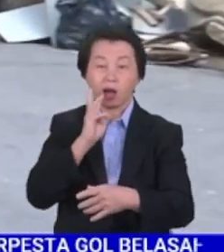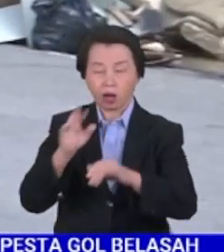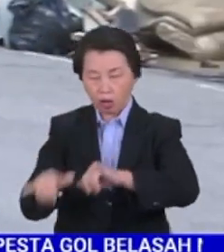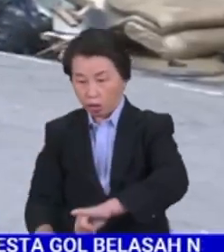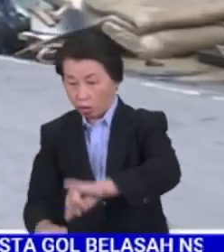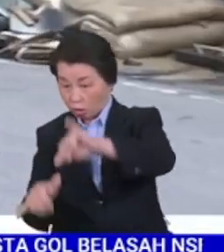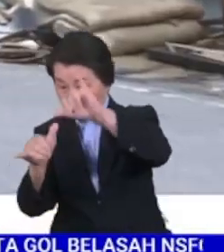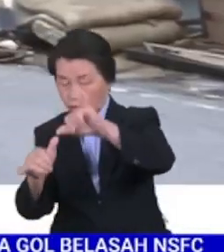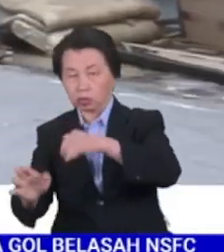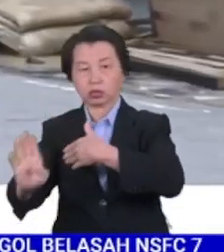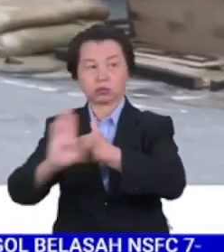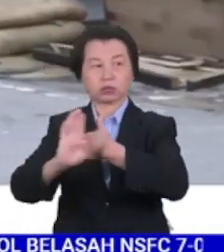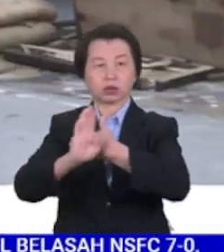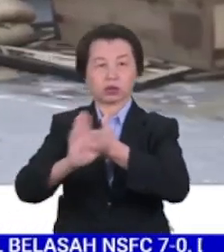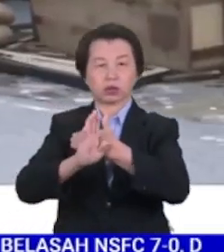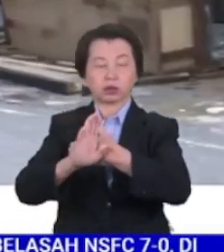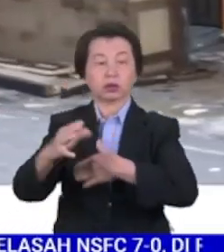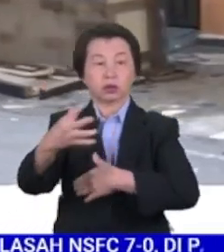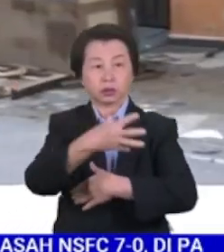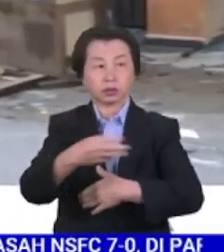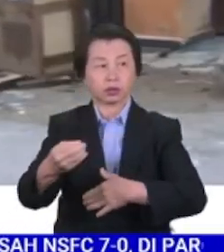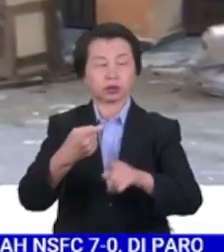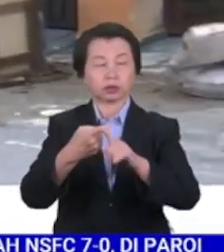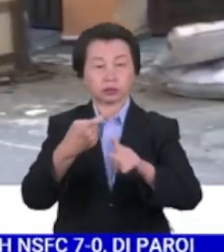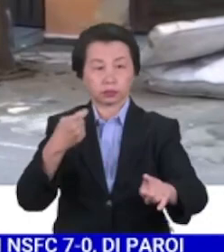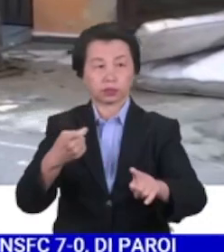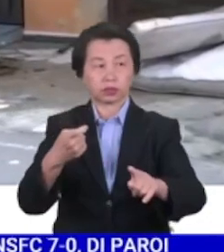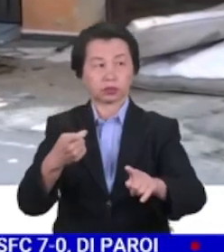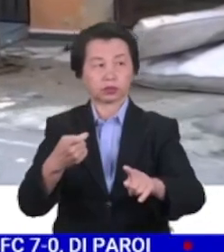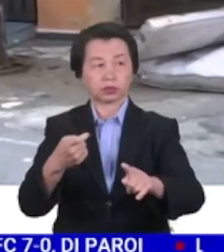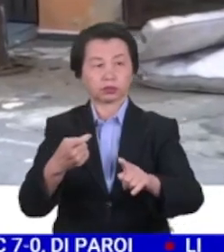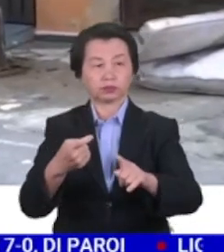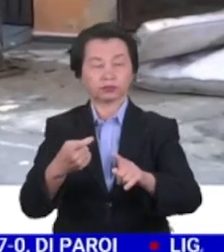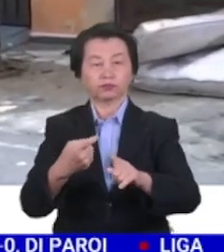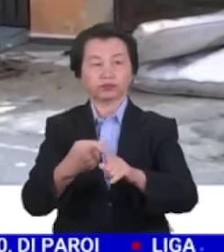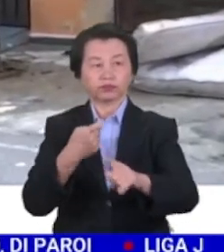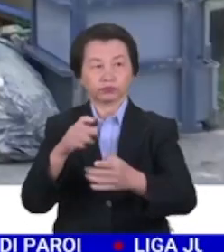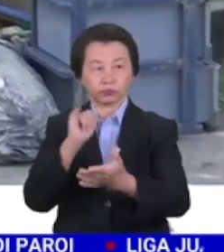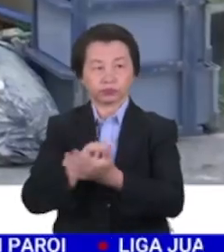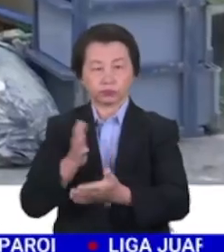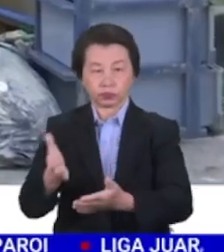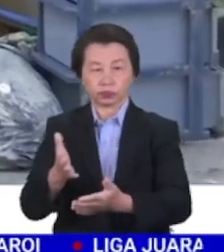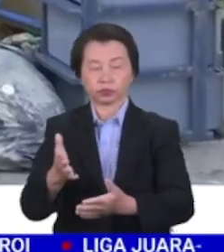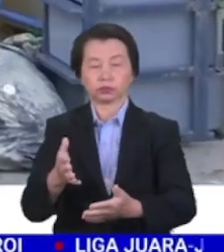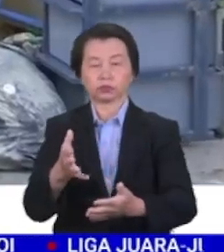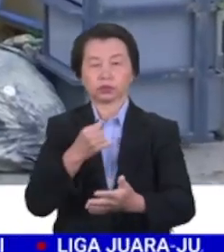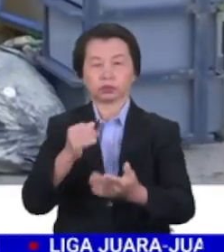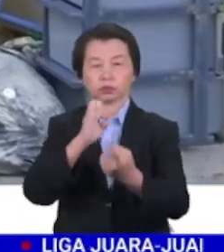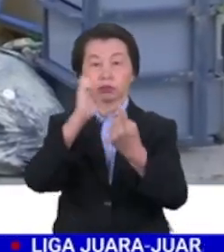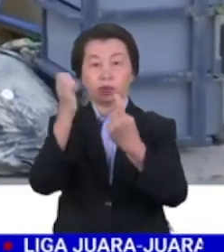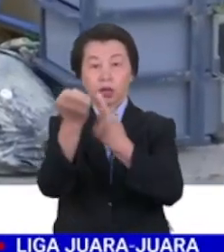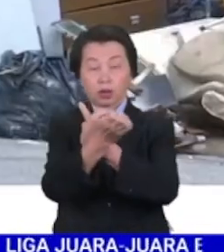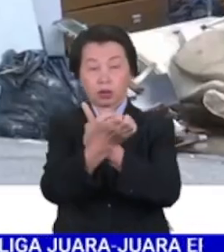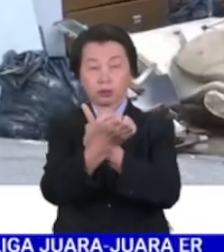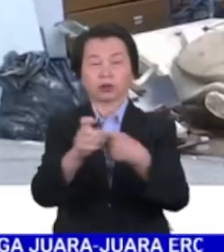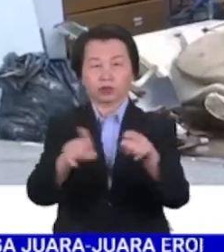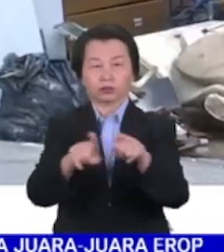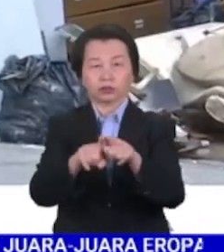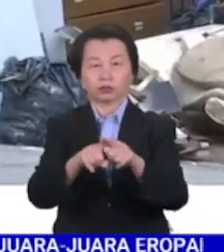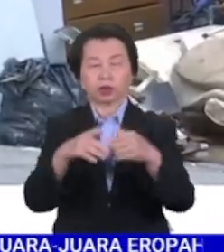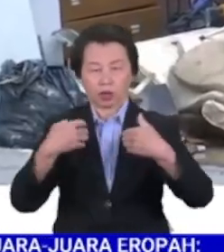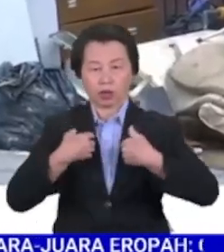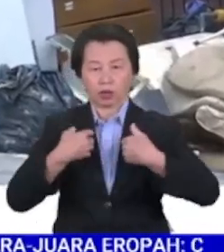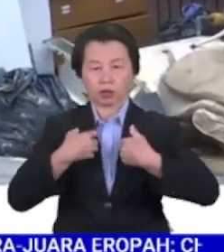air yang berbahaya. Dan daripada lanjutan daripada itu juga, pihak SWM Environment turut